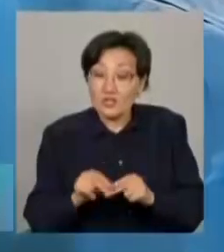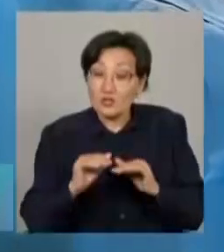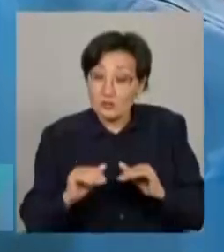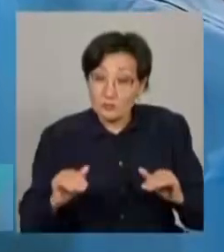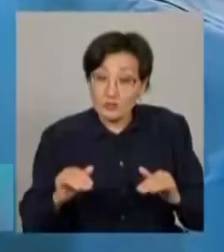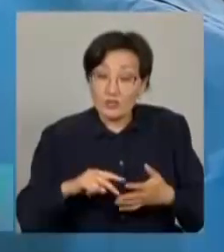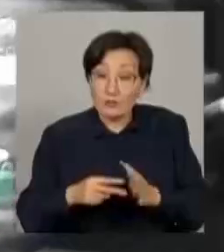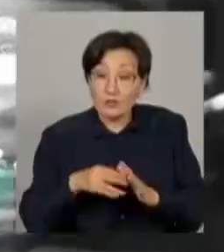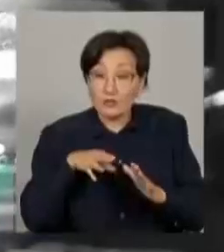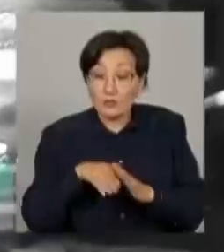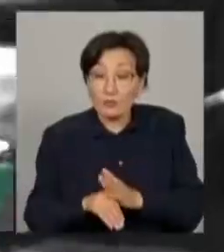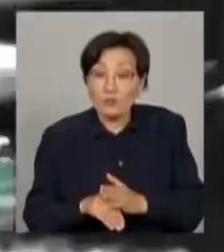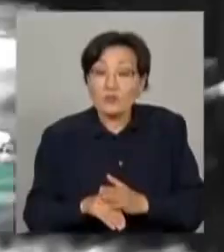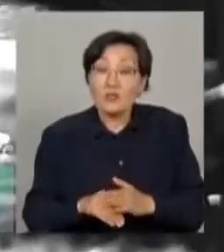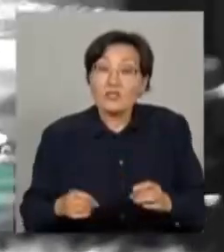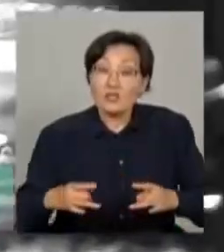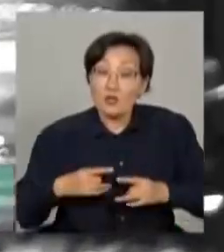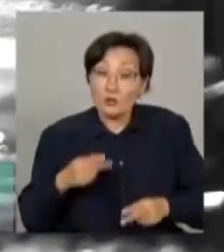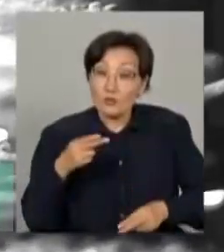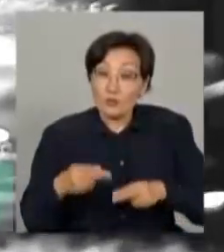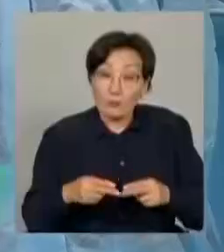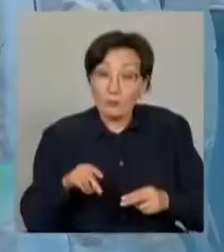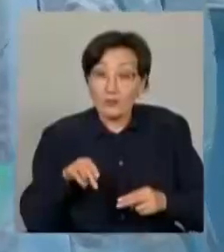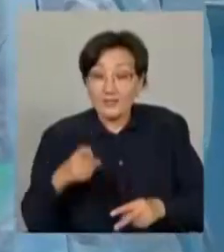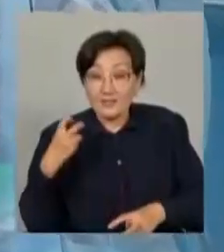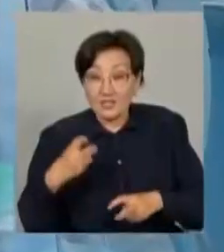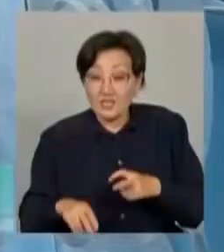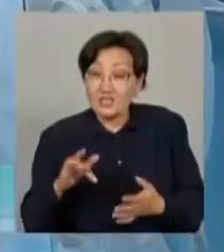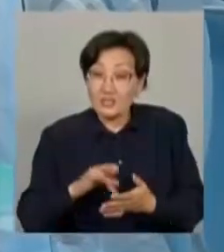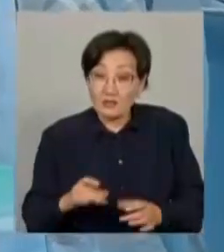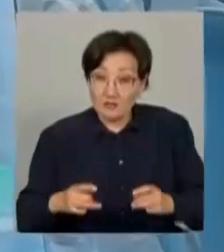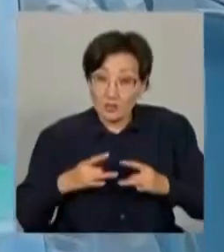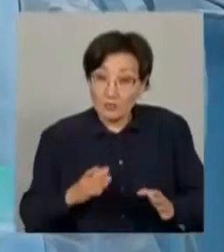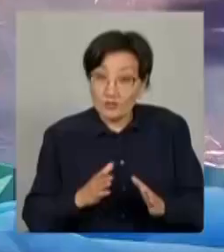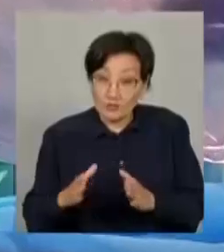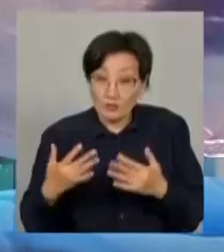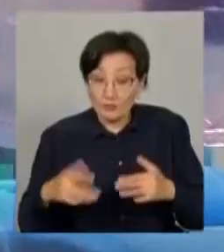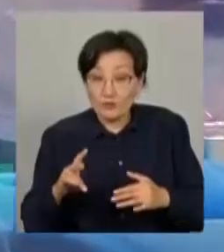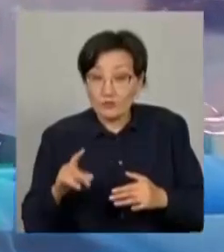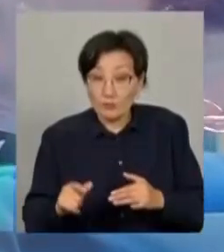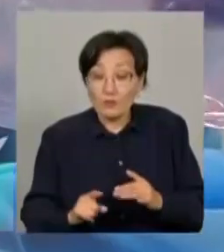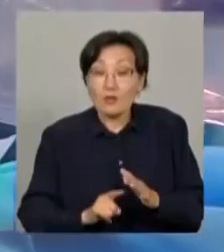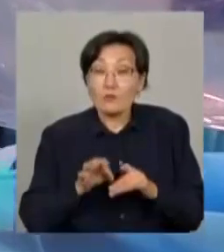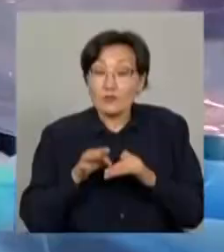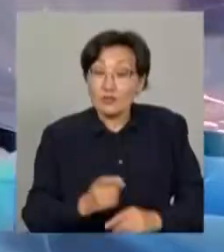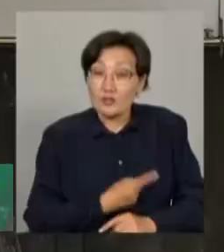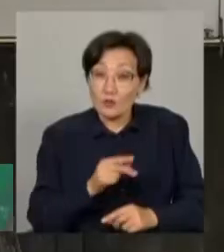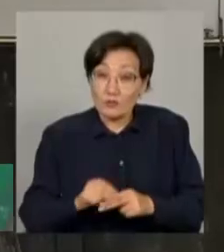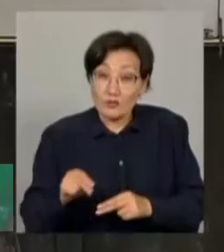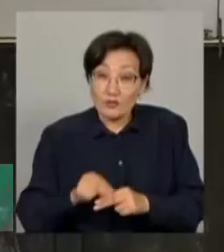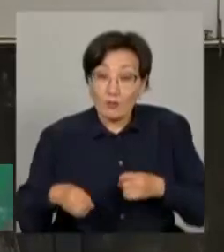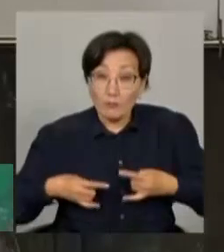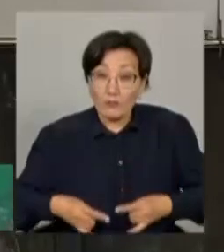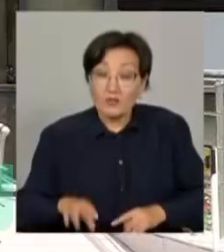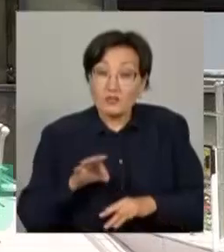В планах внедрить и функциональную нейрохирургию при нарушениях центральной нервной системы. А уже в июле пройдет мастер-класс по врожденным